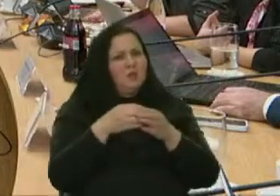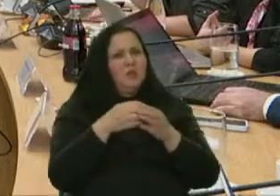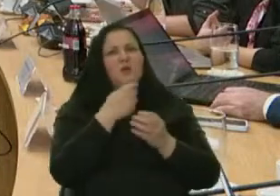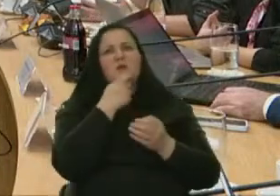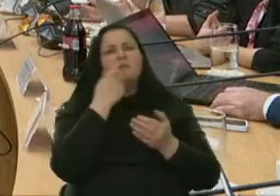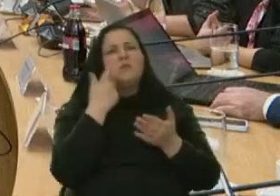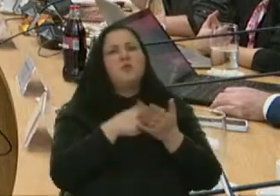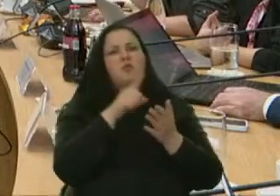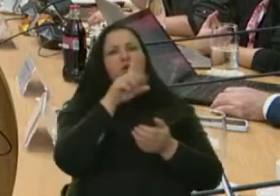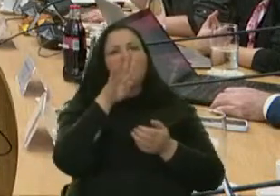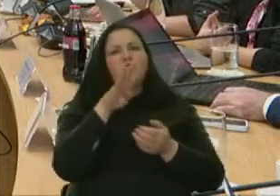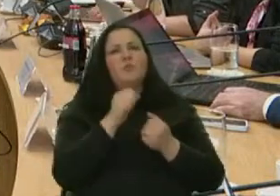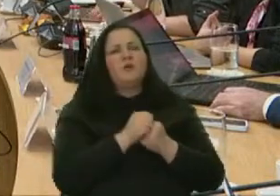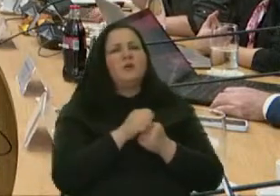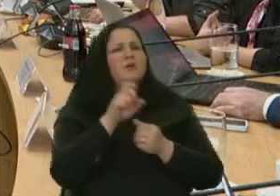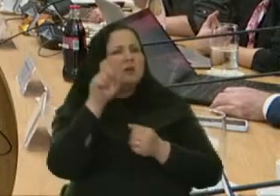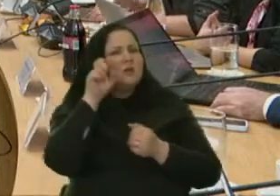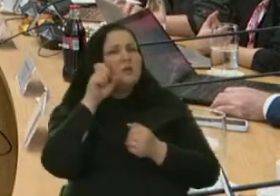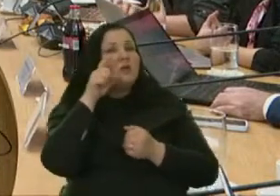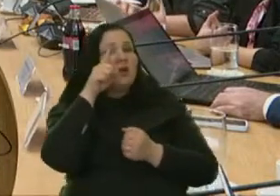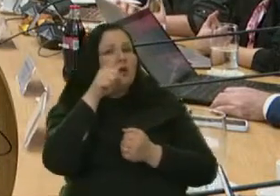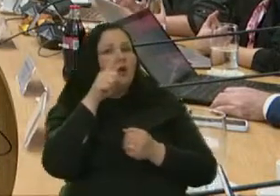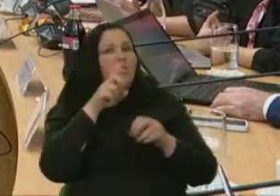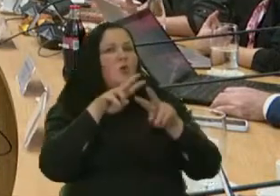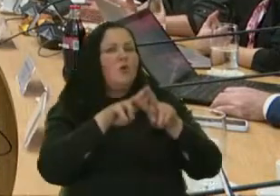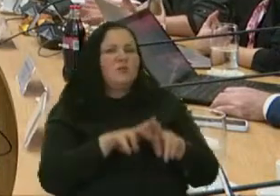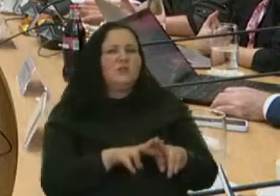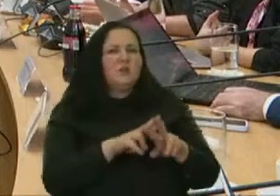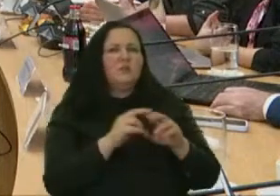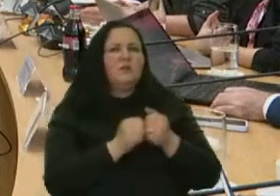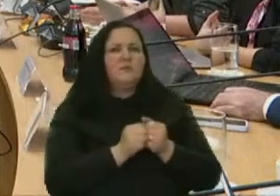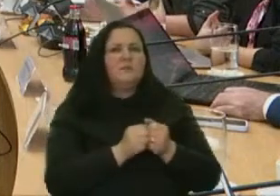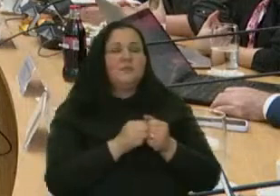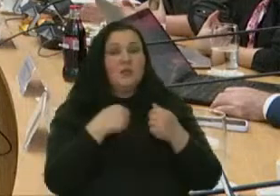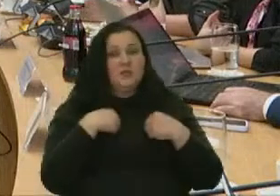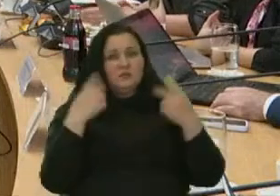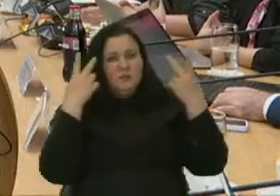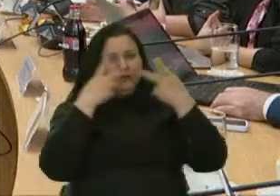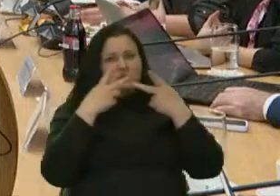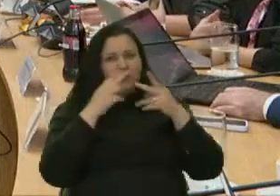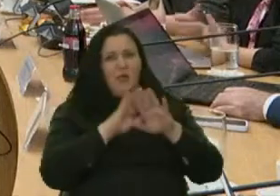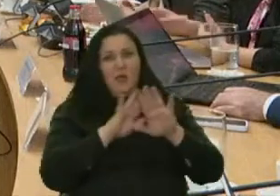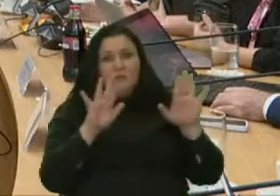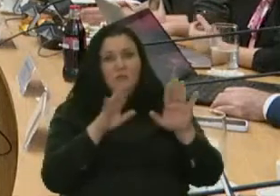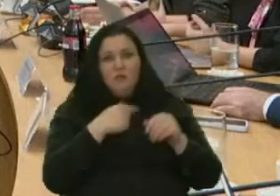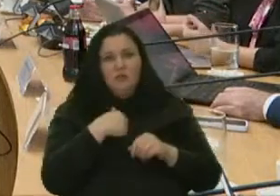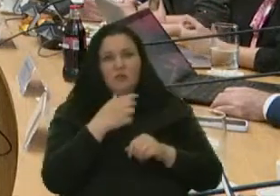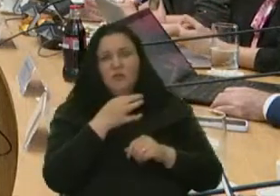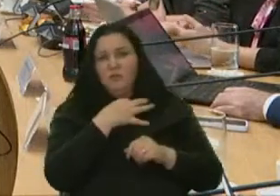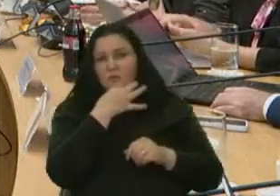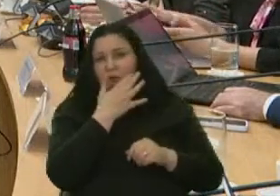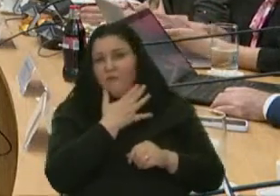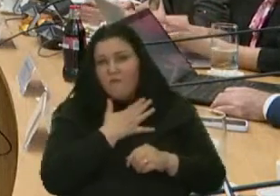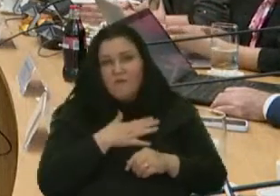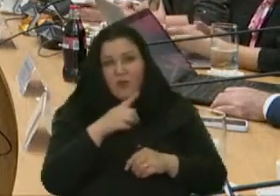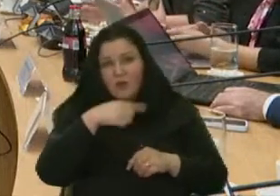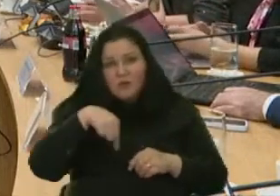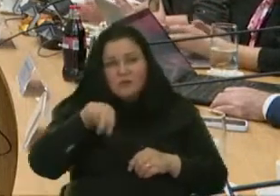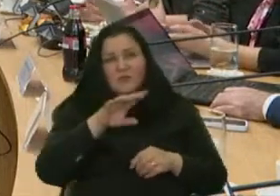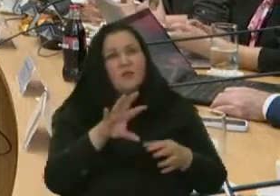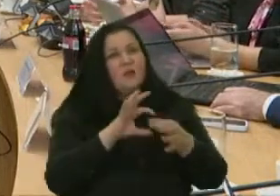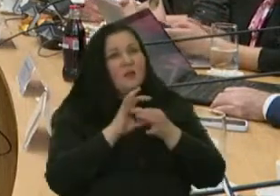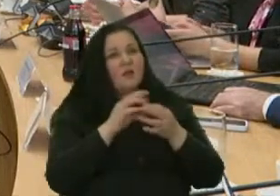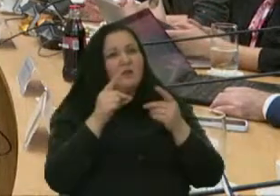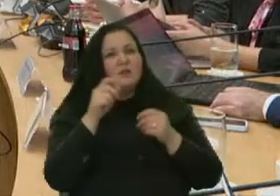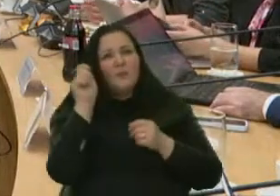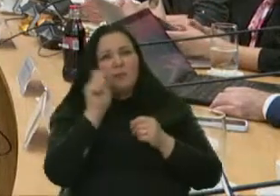2024 pare că acolo o să rămână adică să înțelegem că asta e tot ce v ați propus referitor la